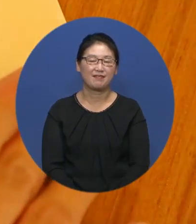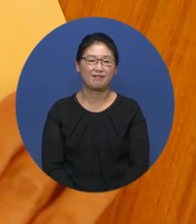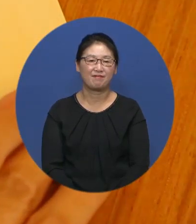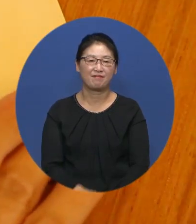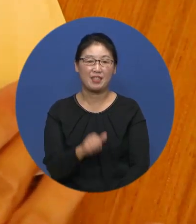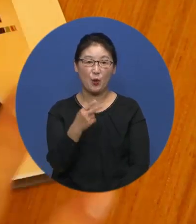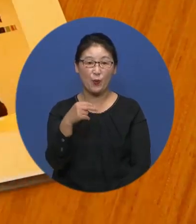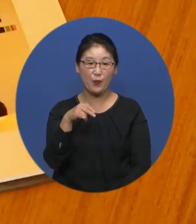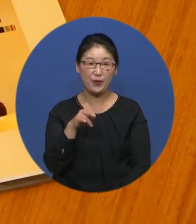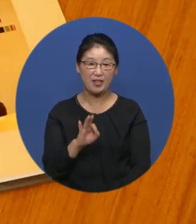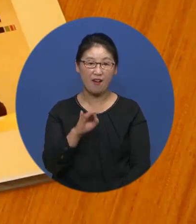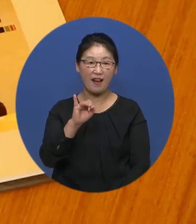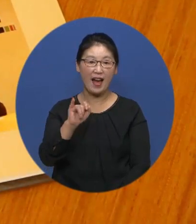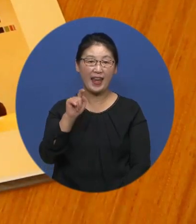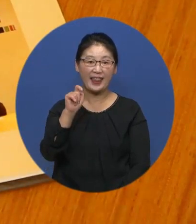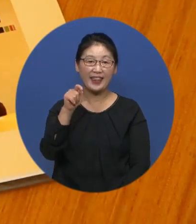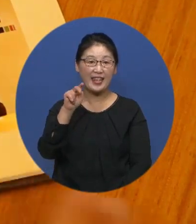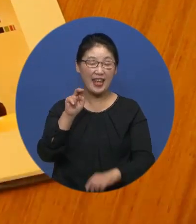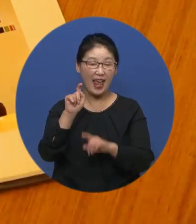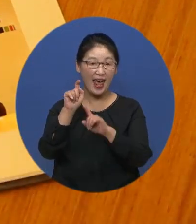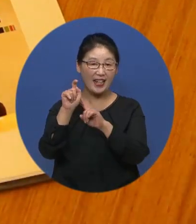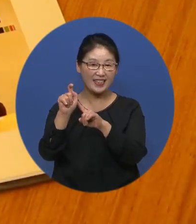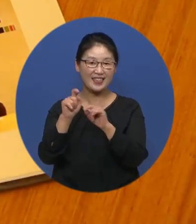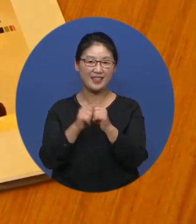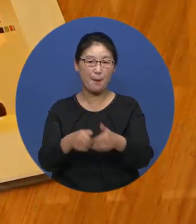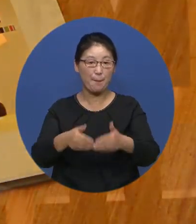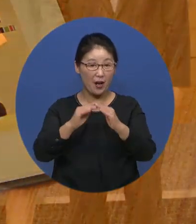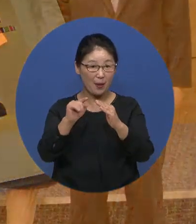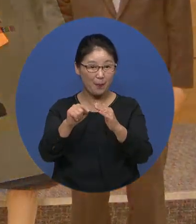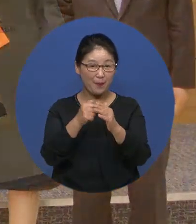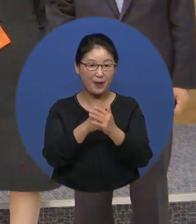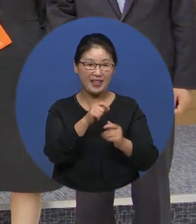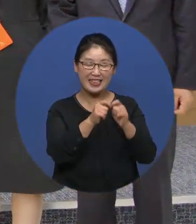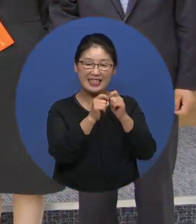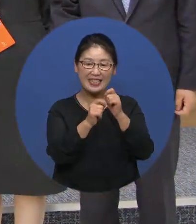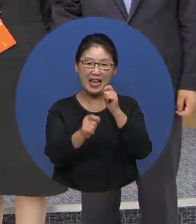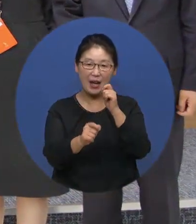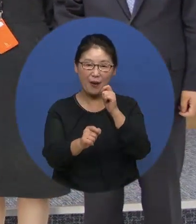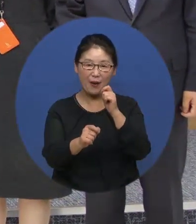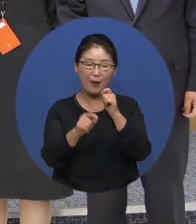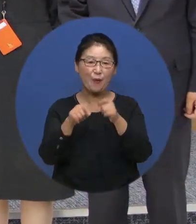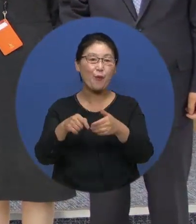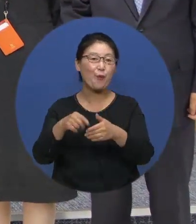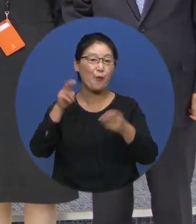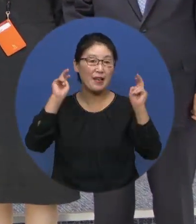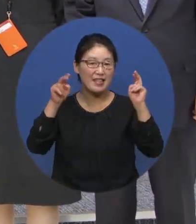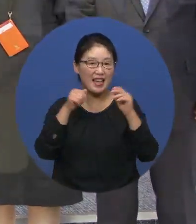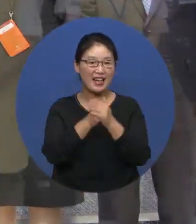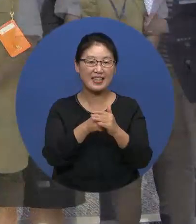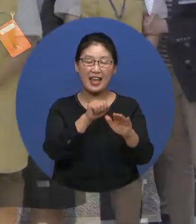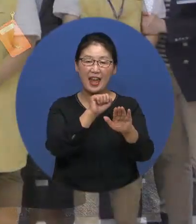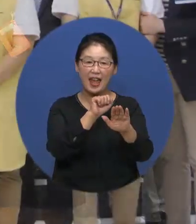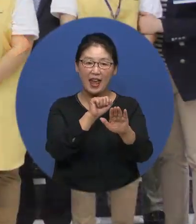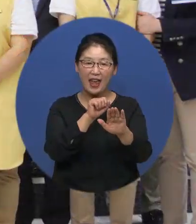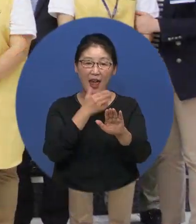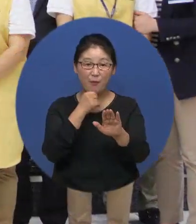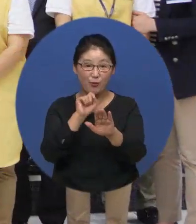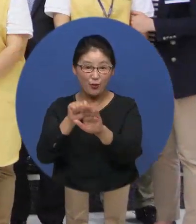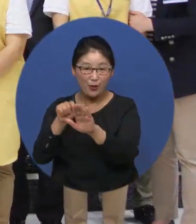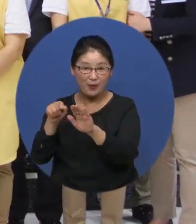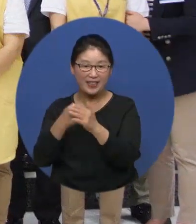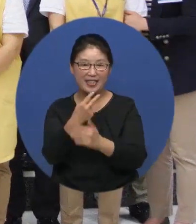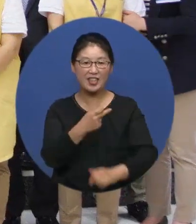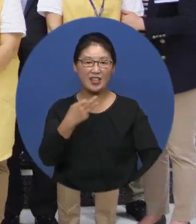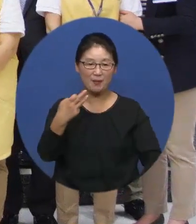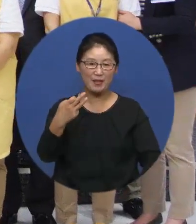효성 ITX가 설립한 자회사형 장애인 표준사업장인 행복 두드림이는 2013년 드림스페이스 1호점을